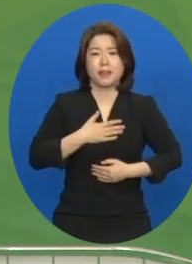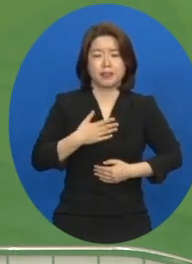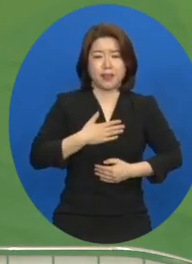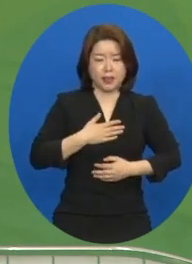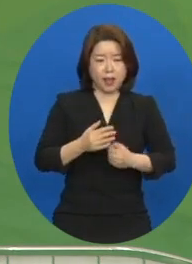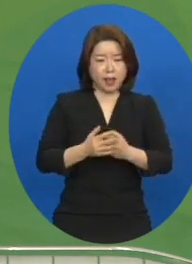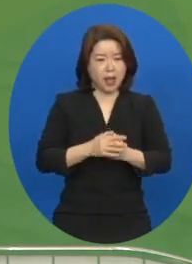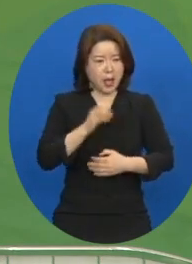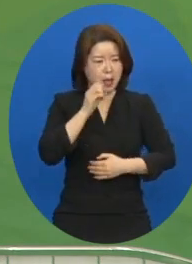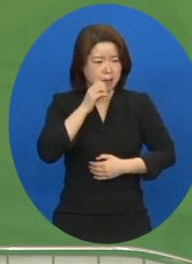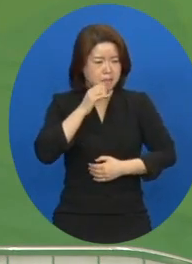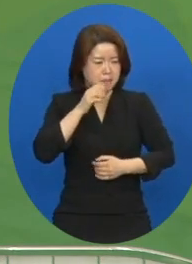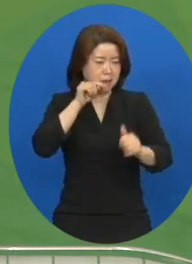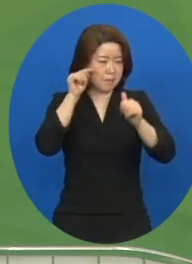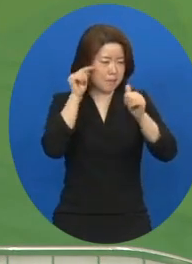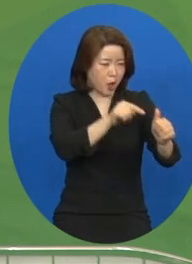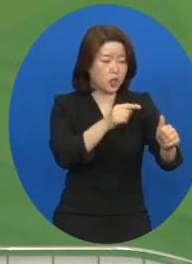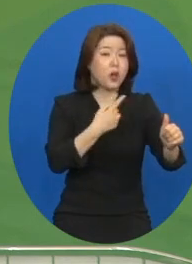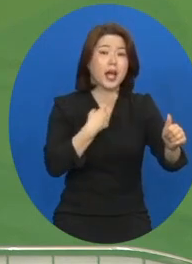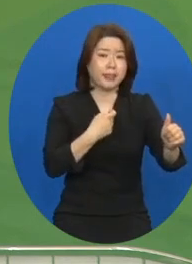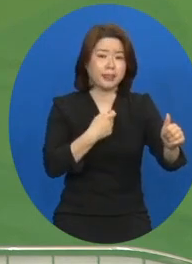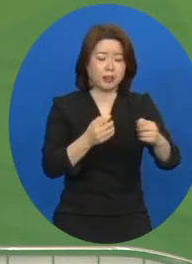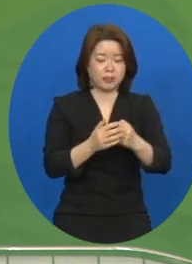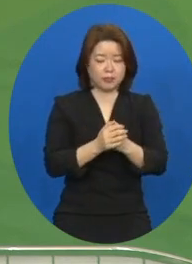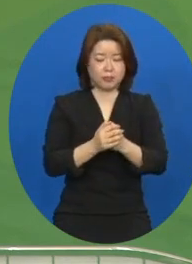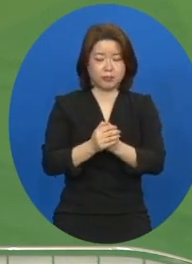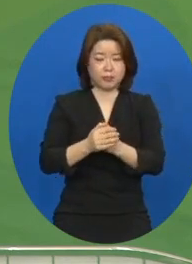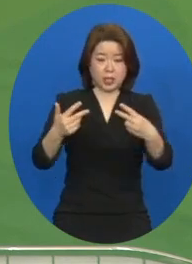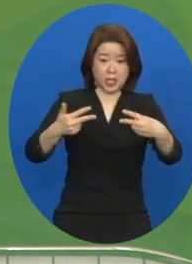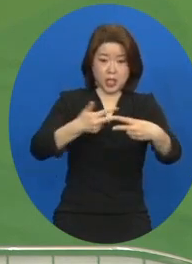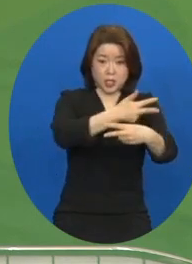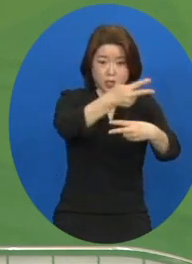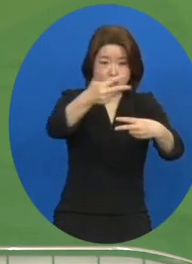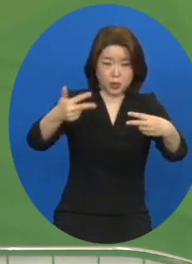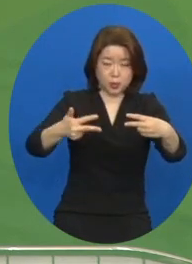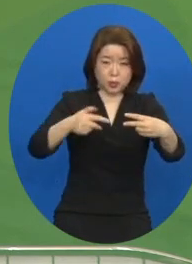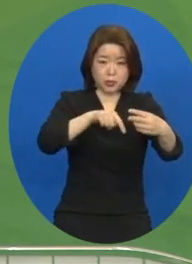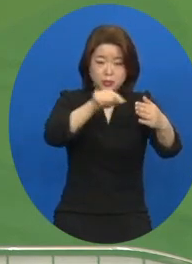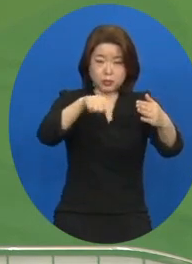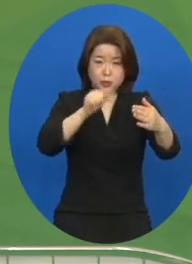그렇게 말한 명령한 여리고성의 재물을